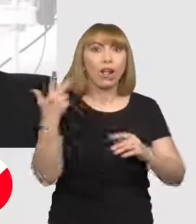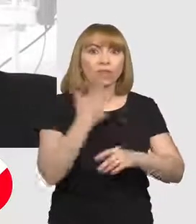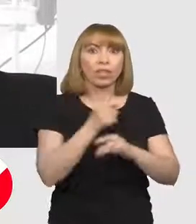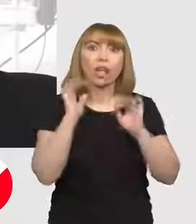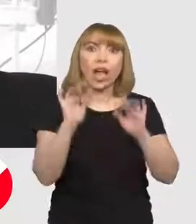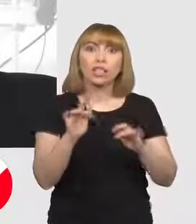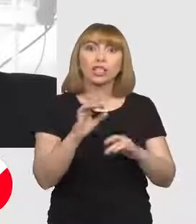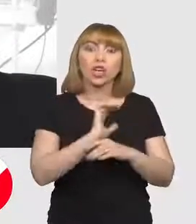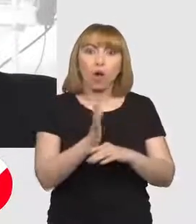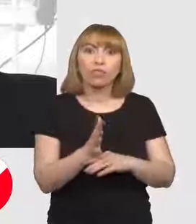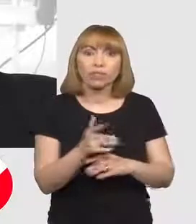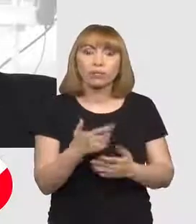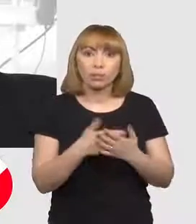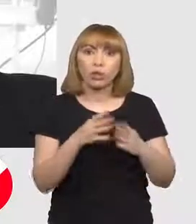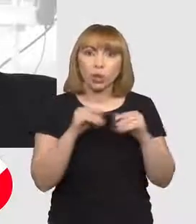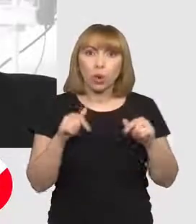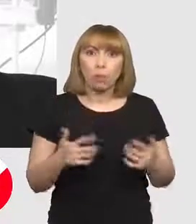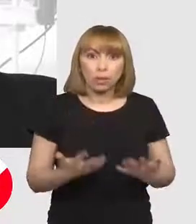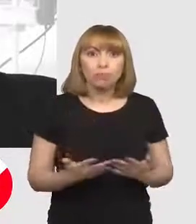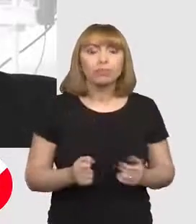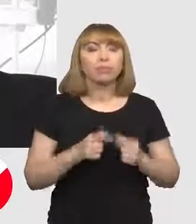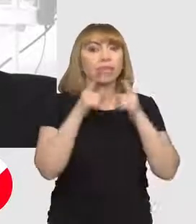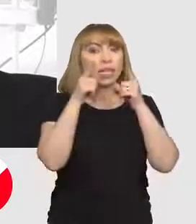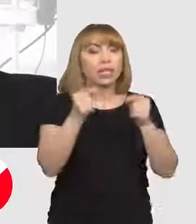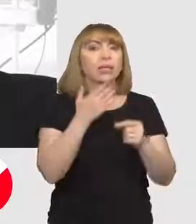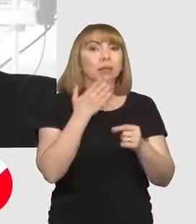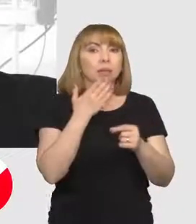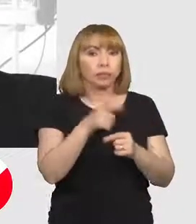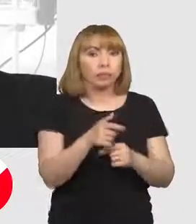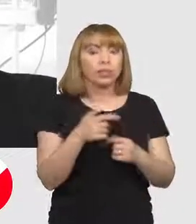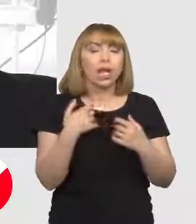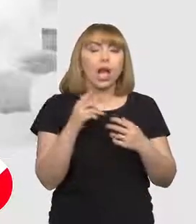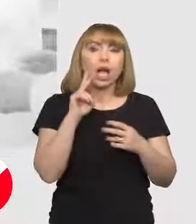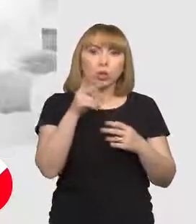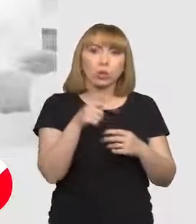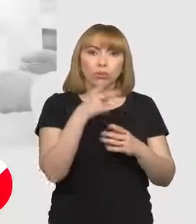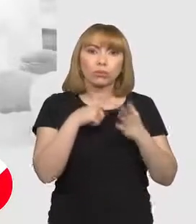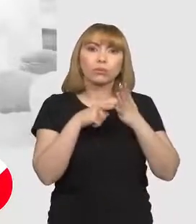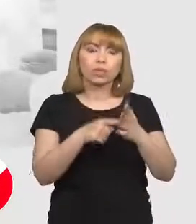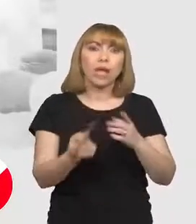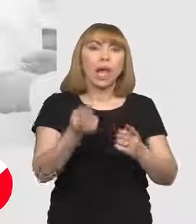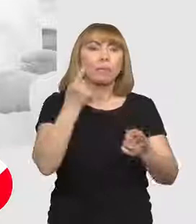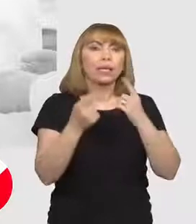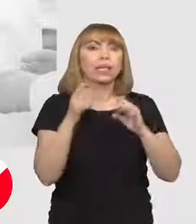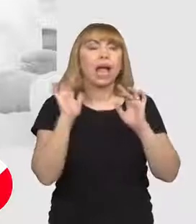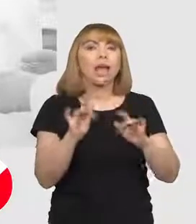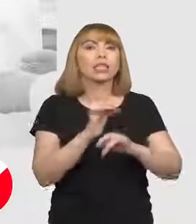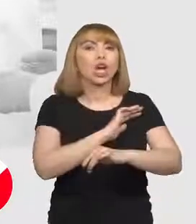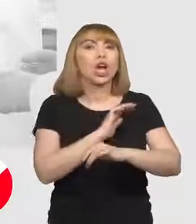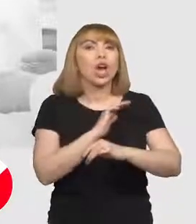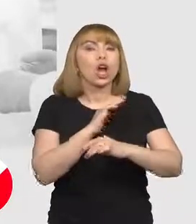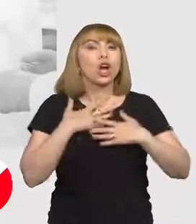anti coheed poate ca pentru Romania ca rezultatele interioare ale fazei a doua a arătat apariții de anticorpi de 90